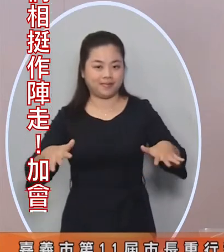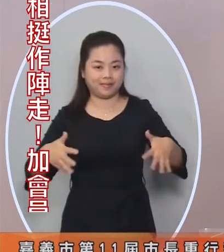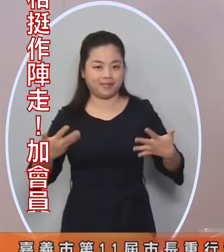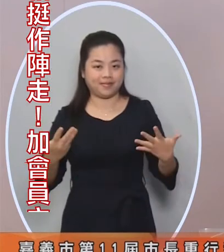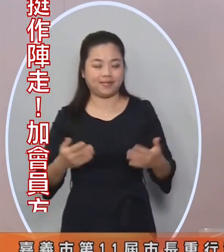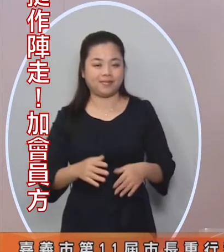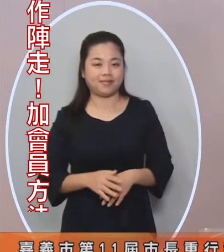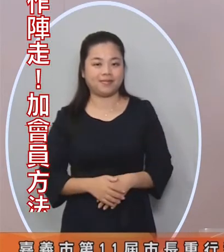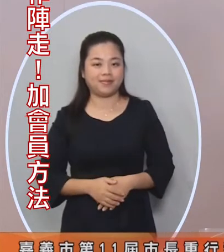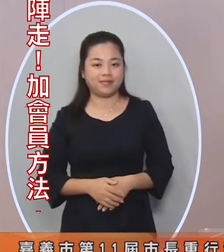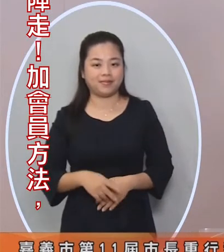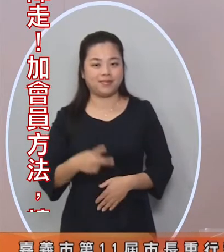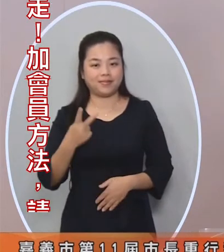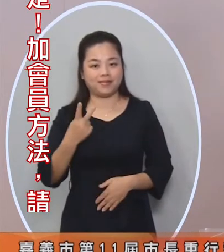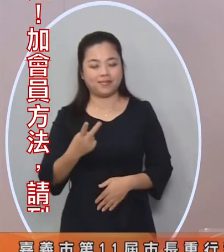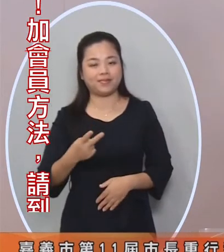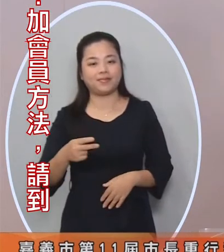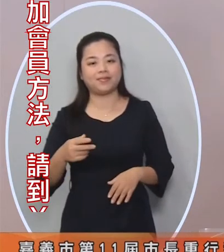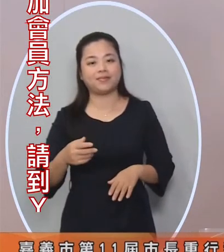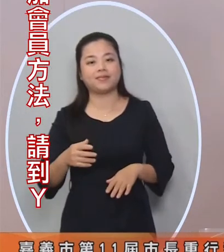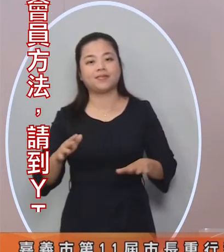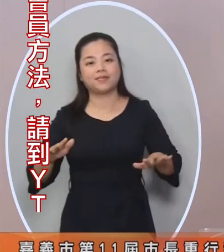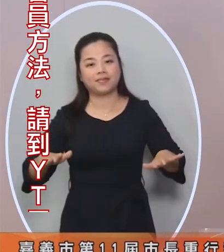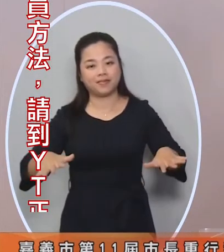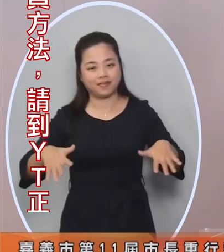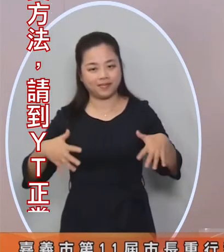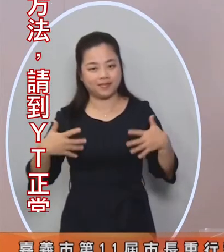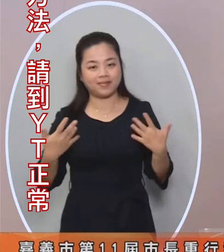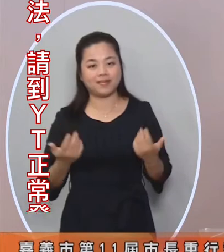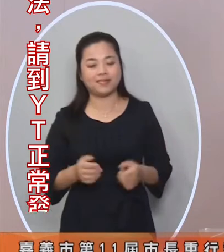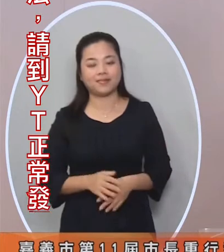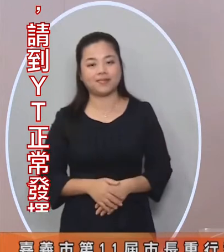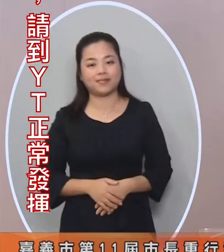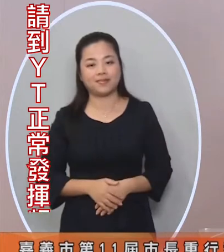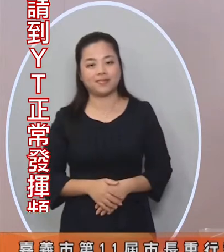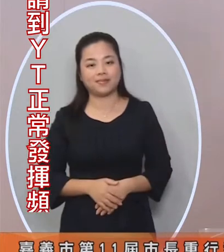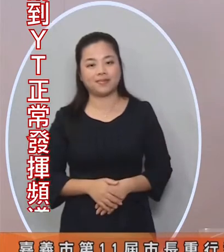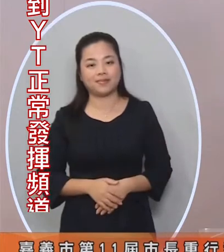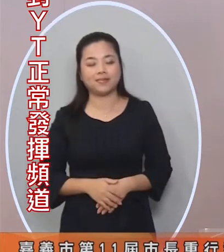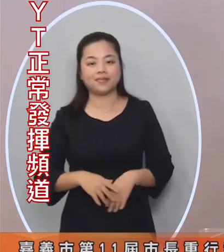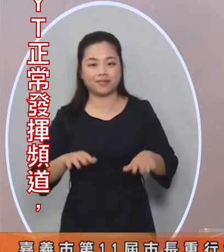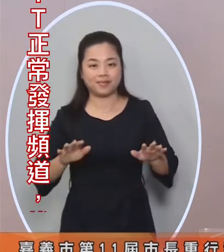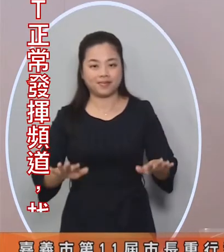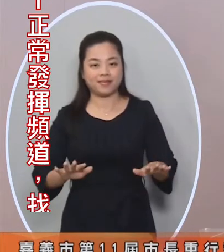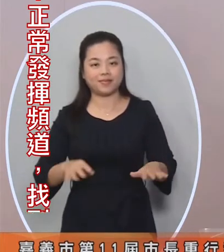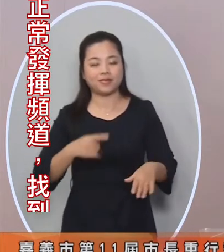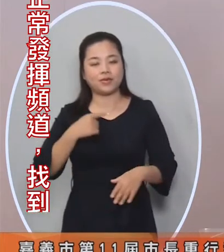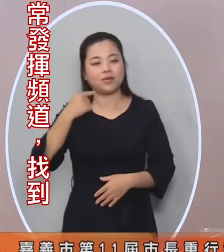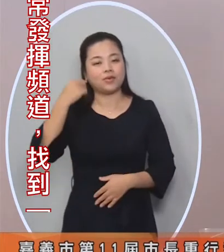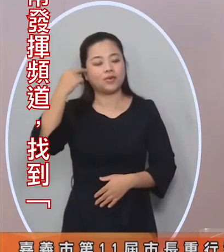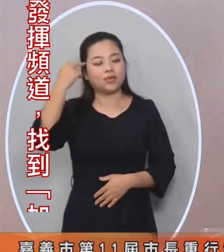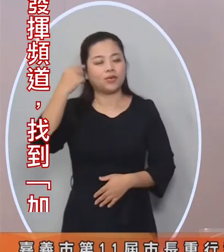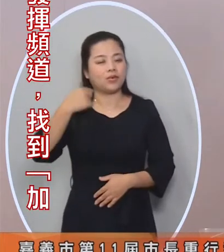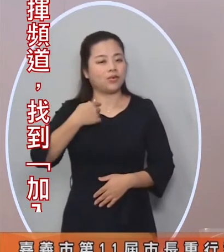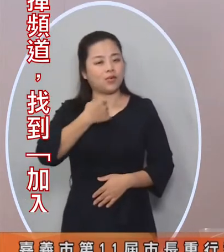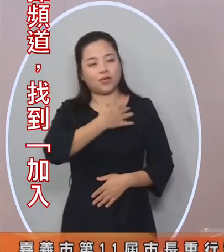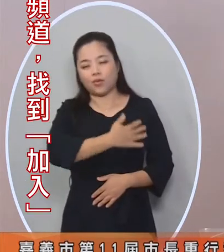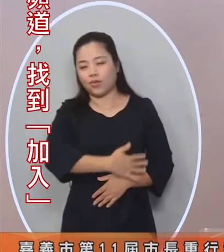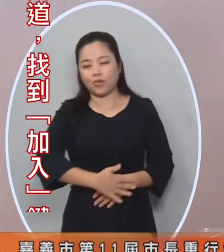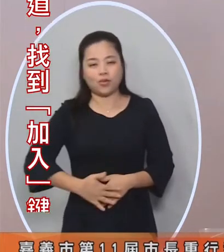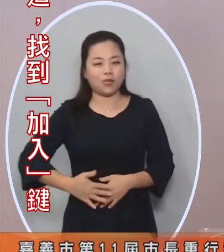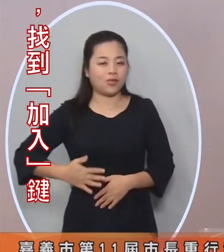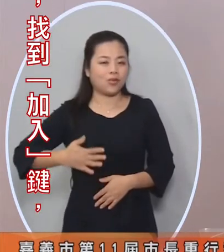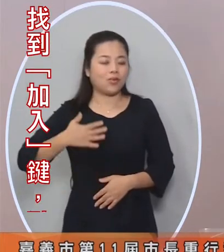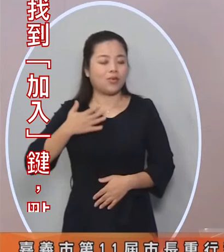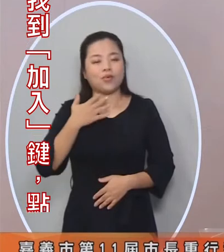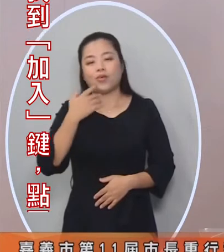轻松。二，放轻松。现在我觉得自己全身的器官、全